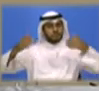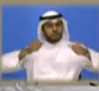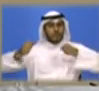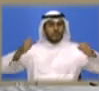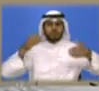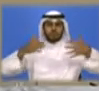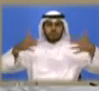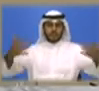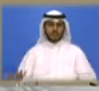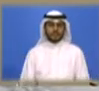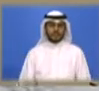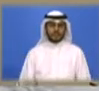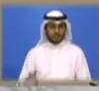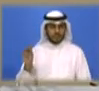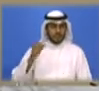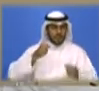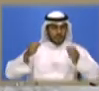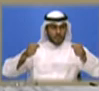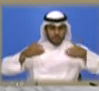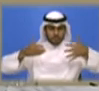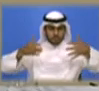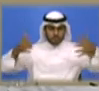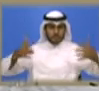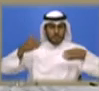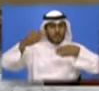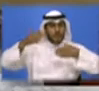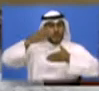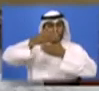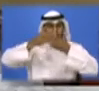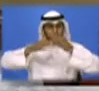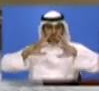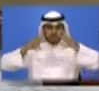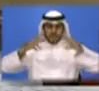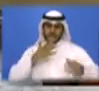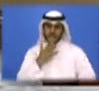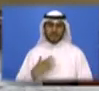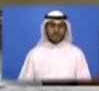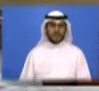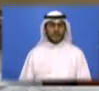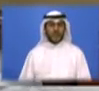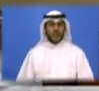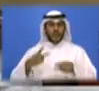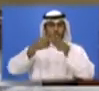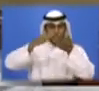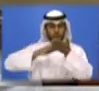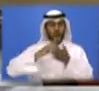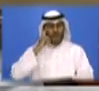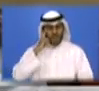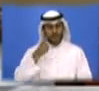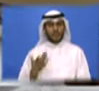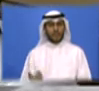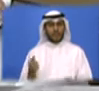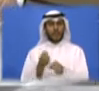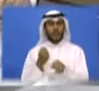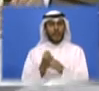هذه الأعداد مثل ما كانت في المواسم السابقة. دولة الكويت حريصة في تنظيم موسم الحج